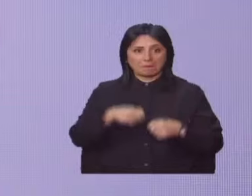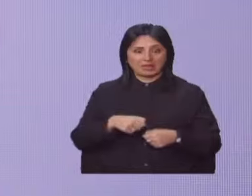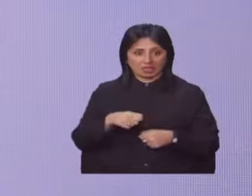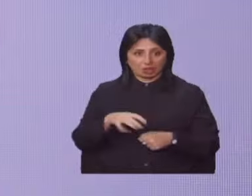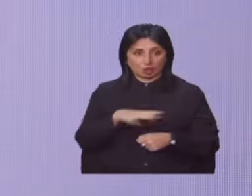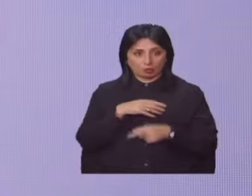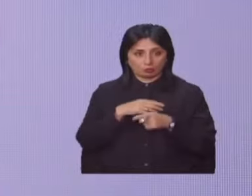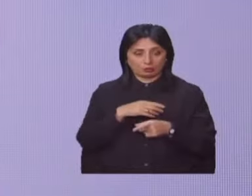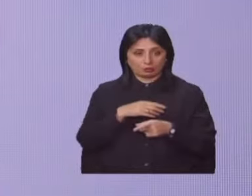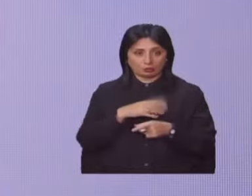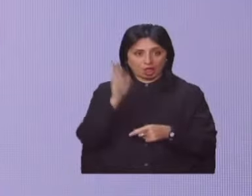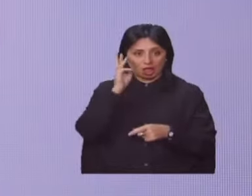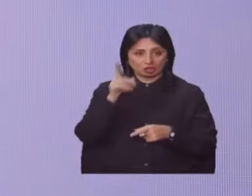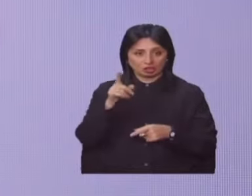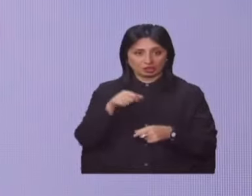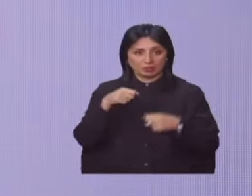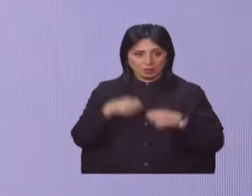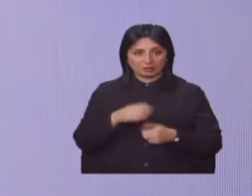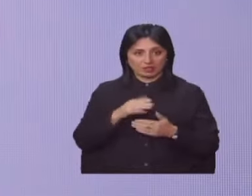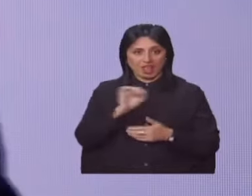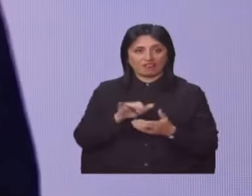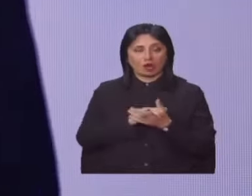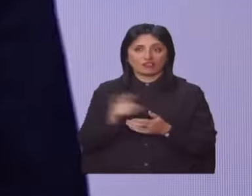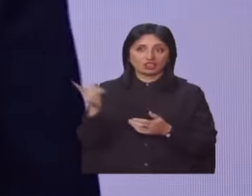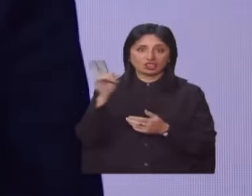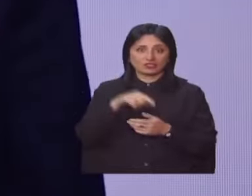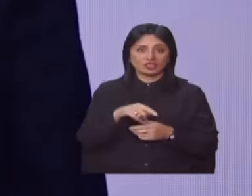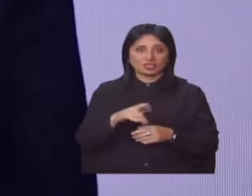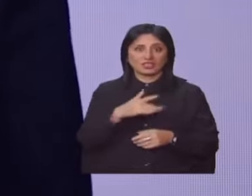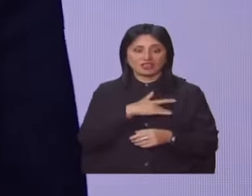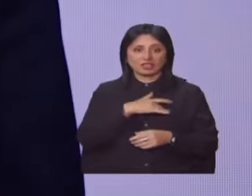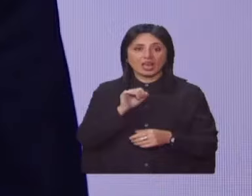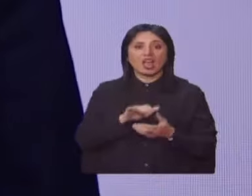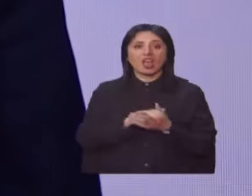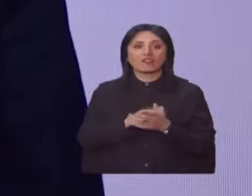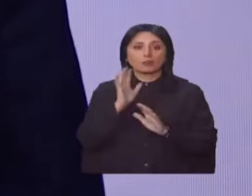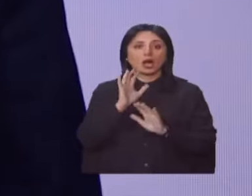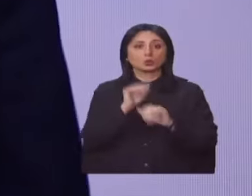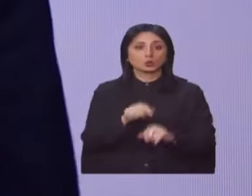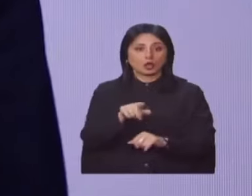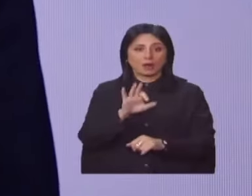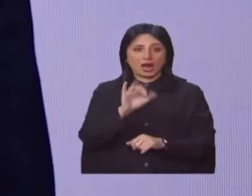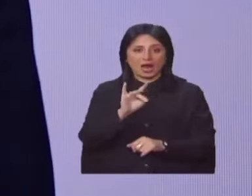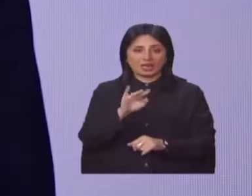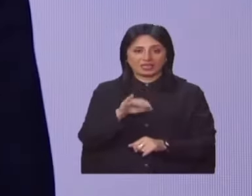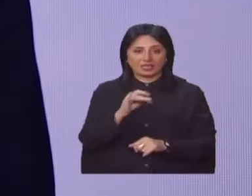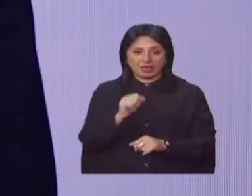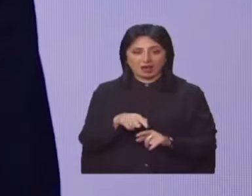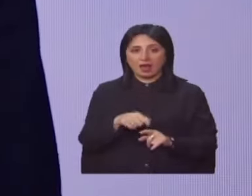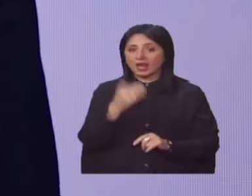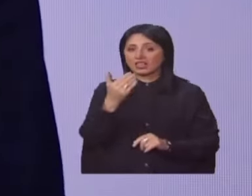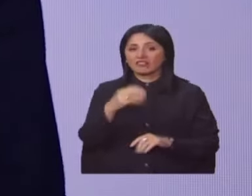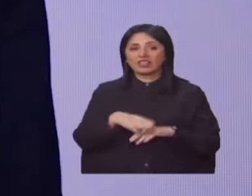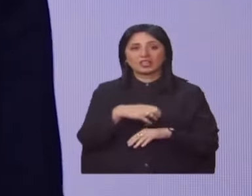ჰქონდა ელჩს ევროკავშირისგან და შესაბამისად სავარაუდოდ ევროკავშირიც უჭერს მხარს ამ ქარტიას.